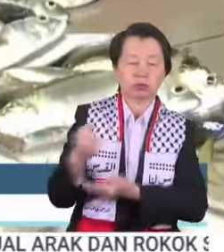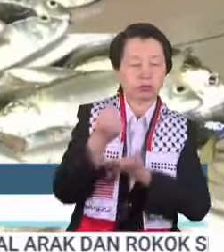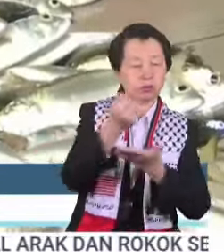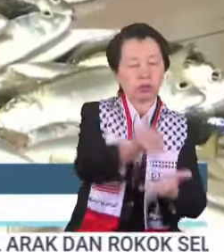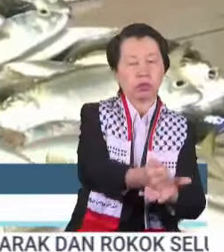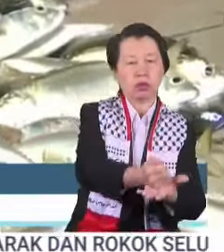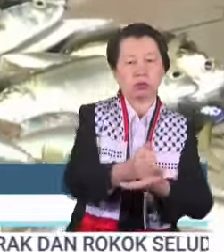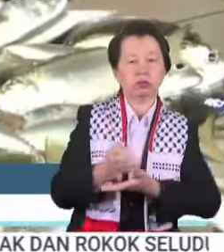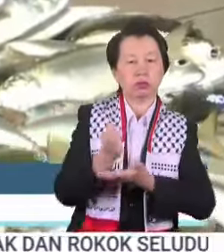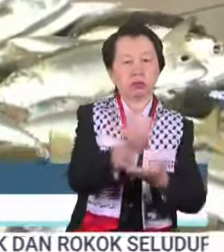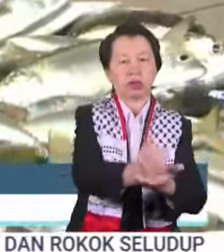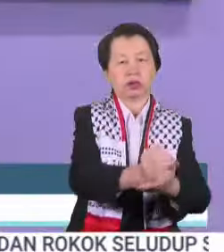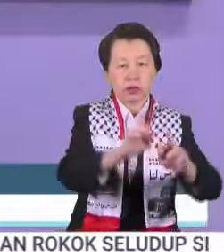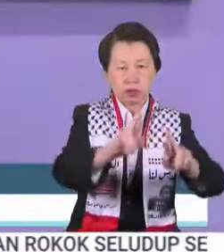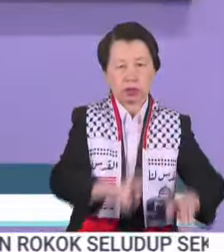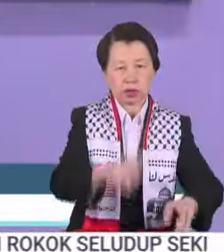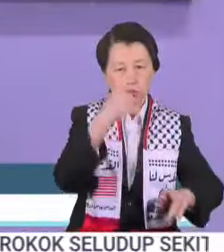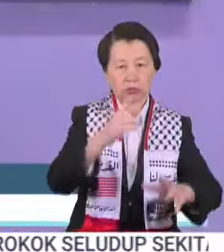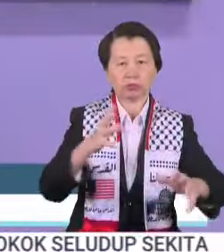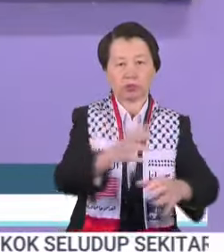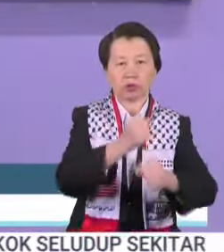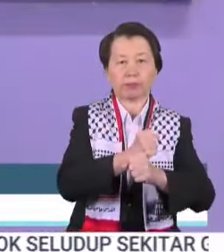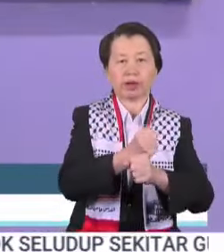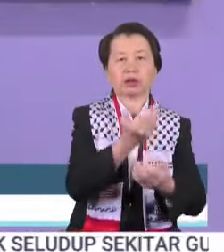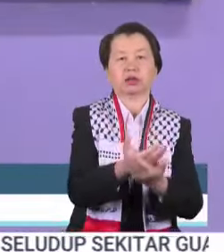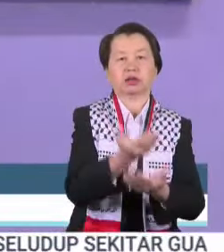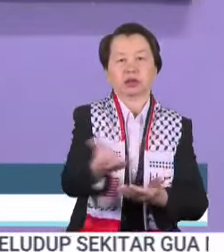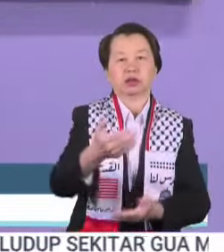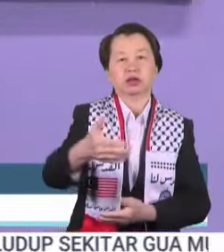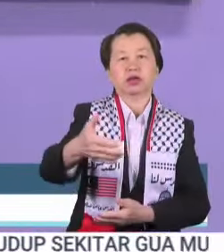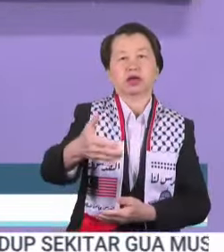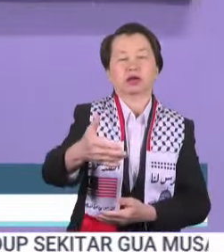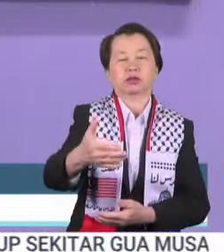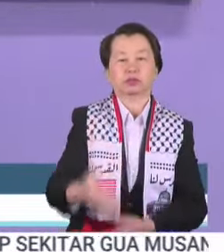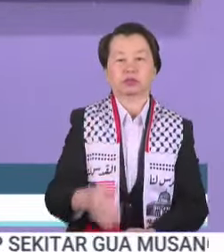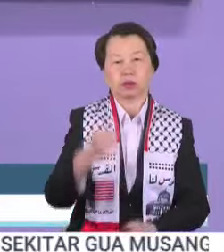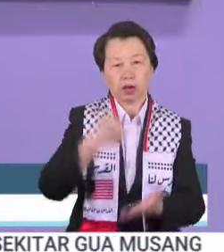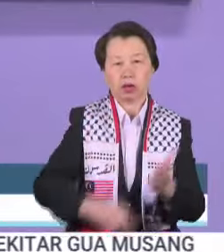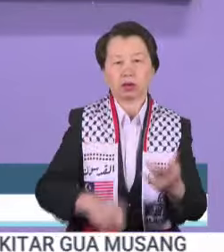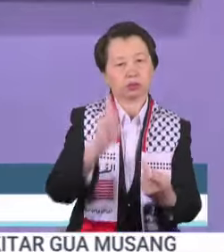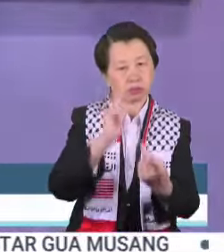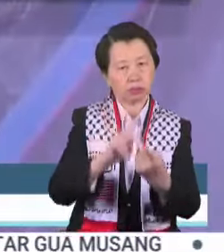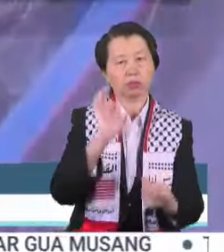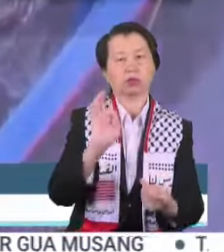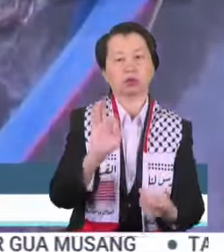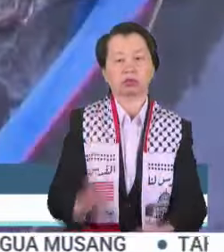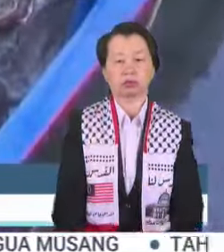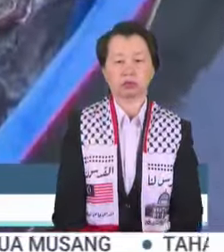membantu rakyat jelata dalam mendapat ikan yang berkualiti dan harga yang berpatutan.